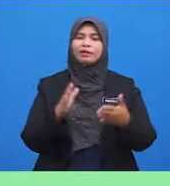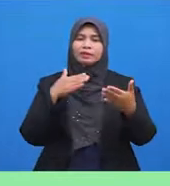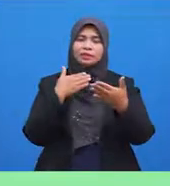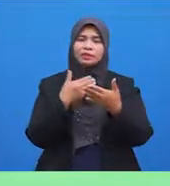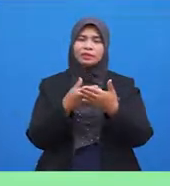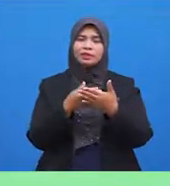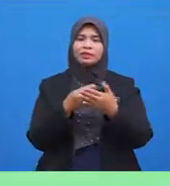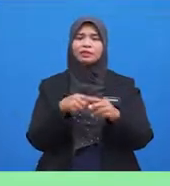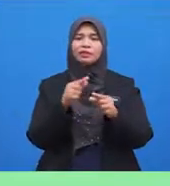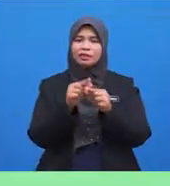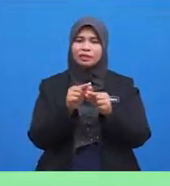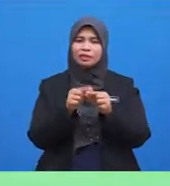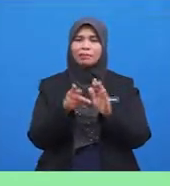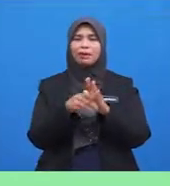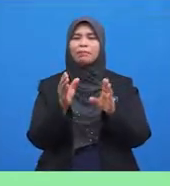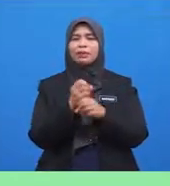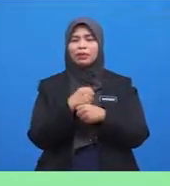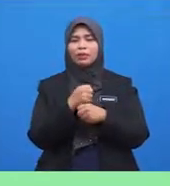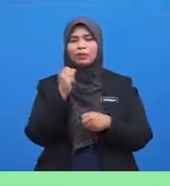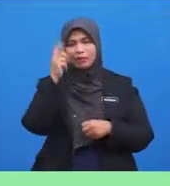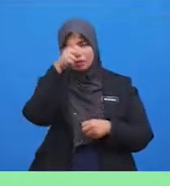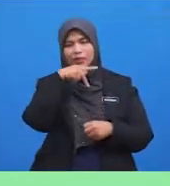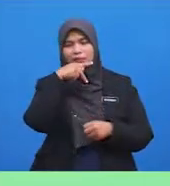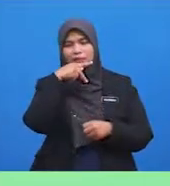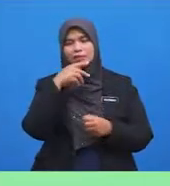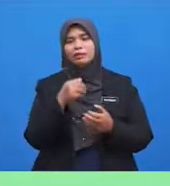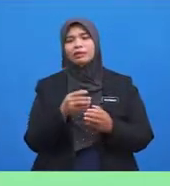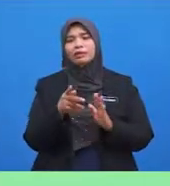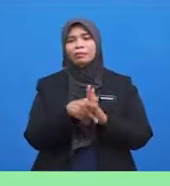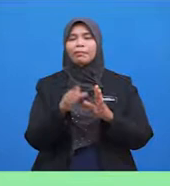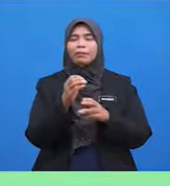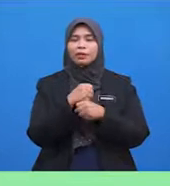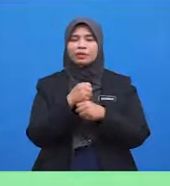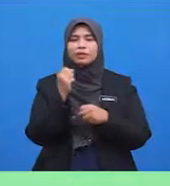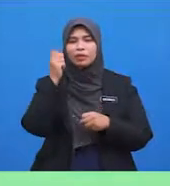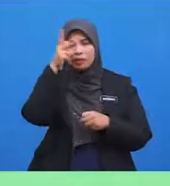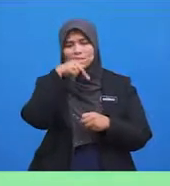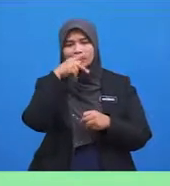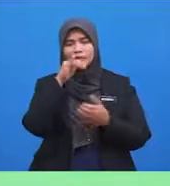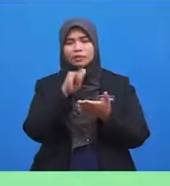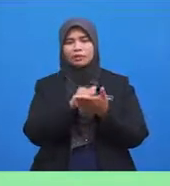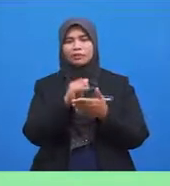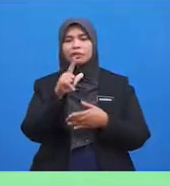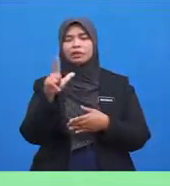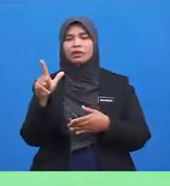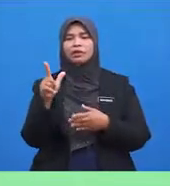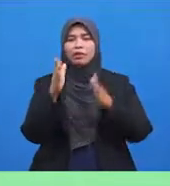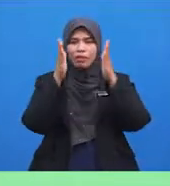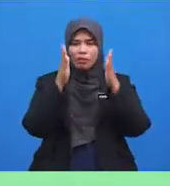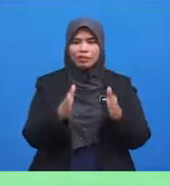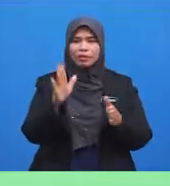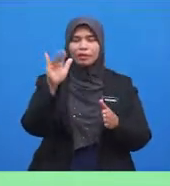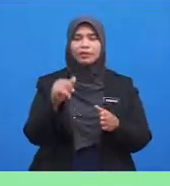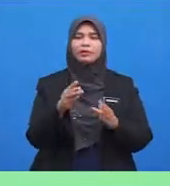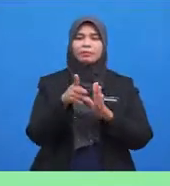sehingga digelar pembentuk akhlak? Pembentuk akhlak itu ialah orang